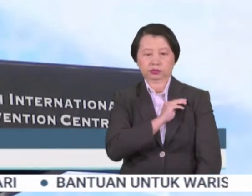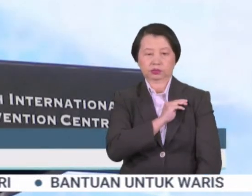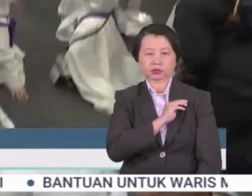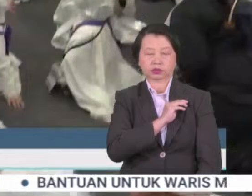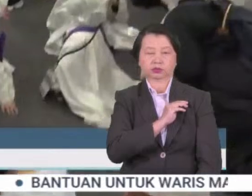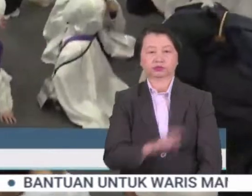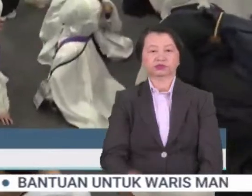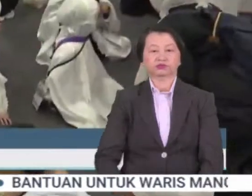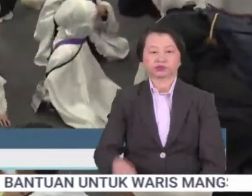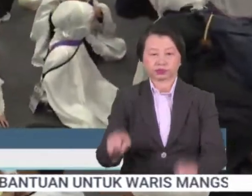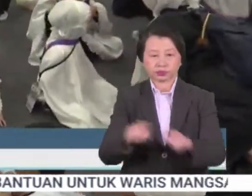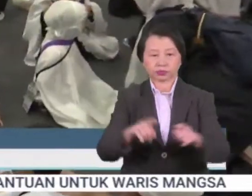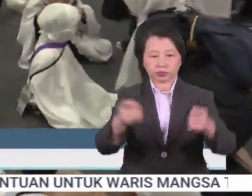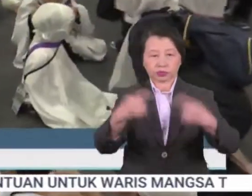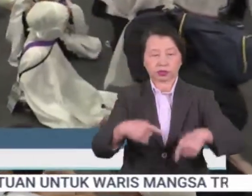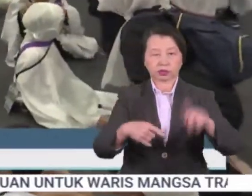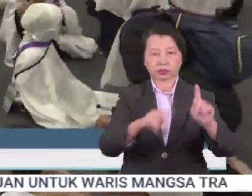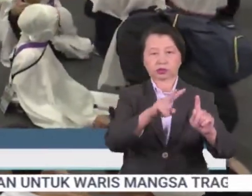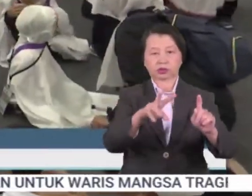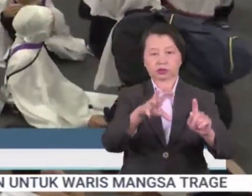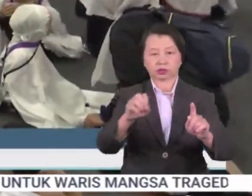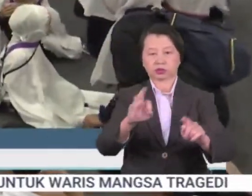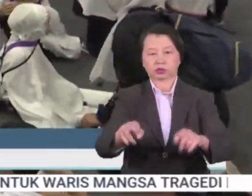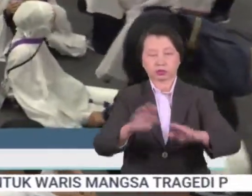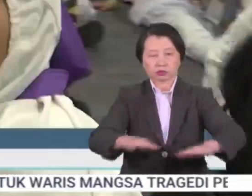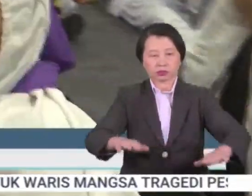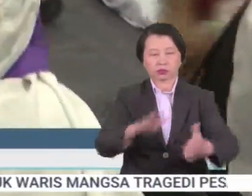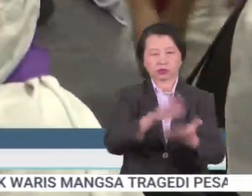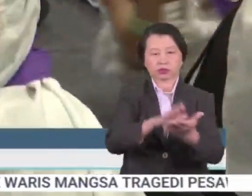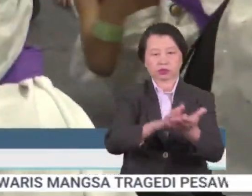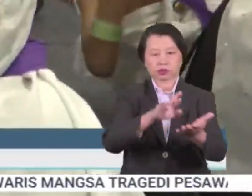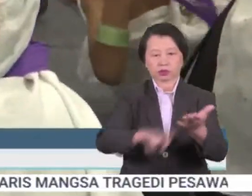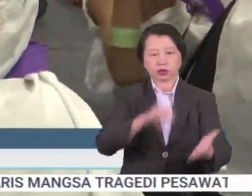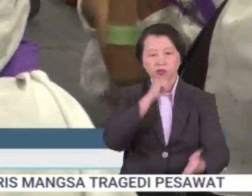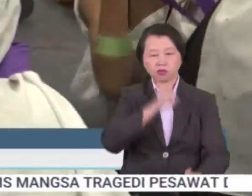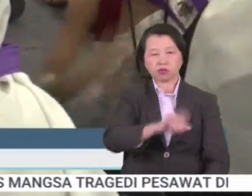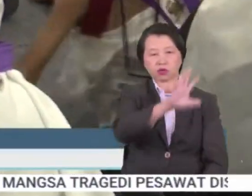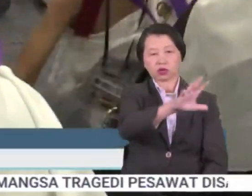menteril hamp MURI Tadik dan sekahendah